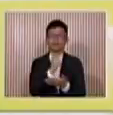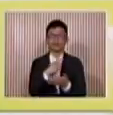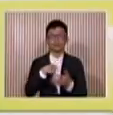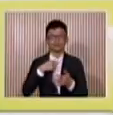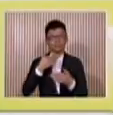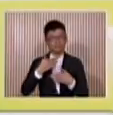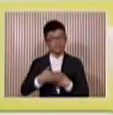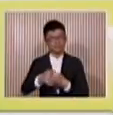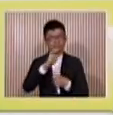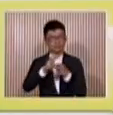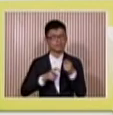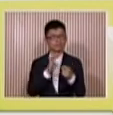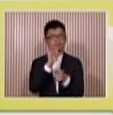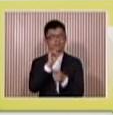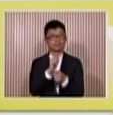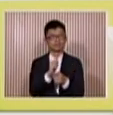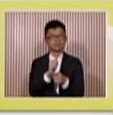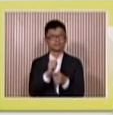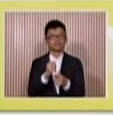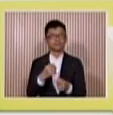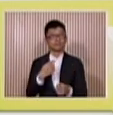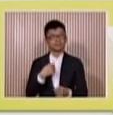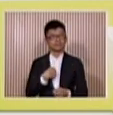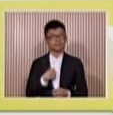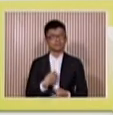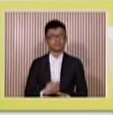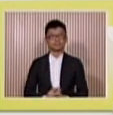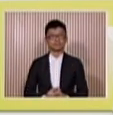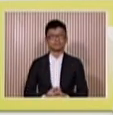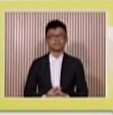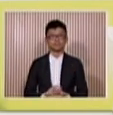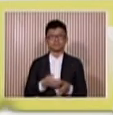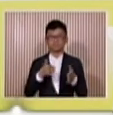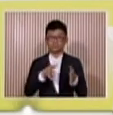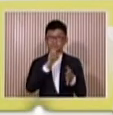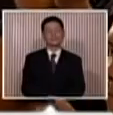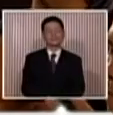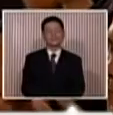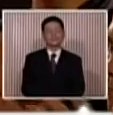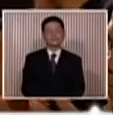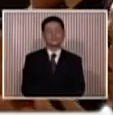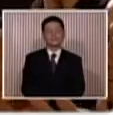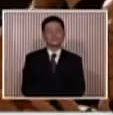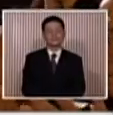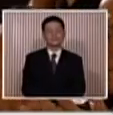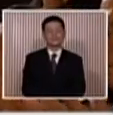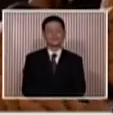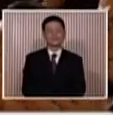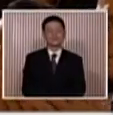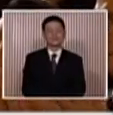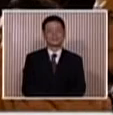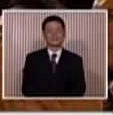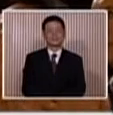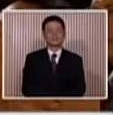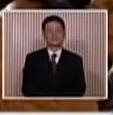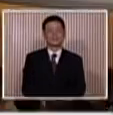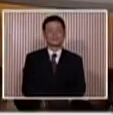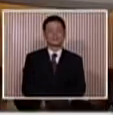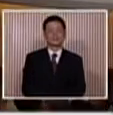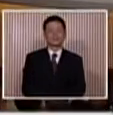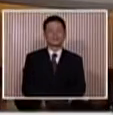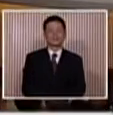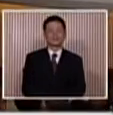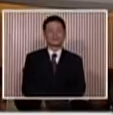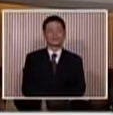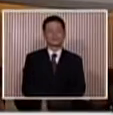但苏贞昌在政见会顶冠真感慨，倒来立委嘛看袂落去，呼吁两边的发言人嘛爱有所站在，片面阁出现港党